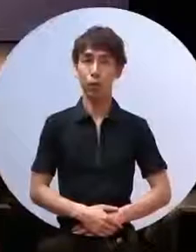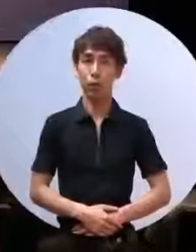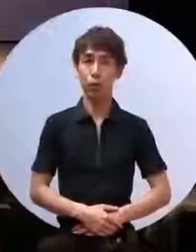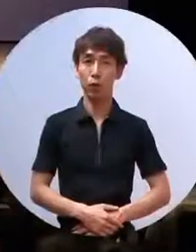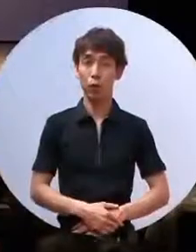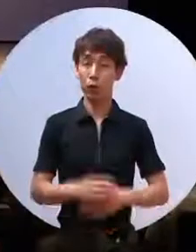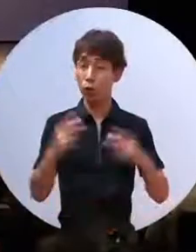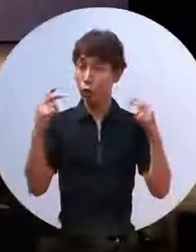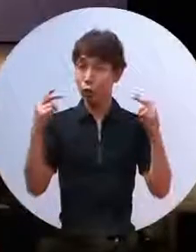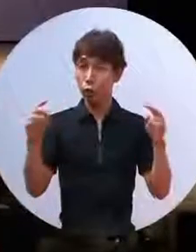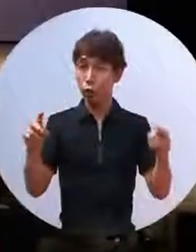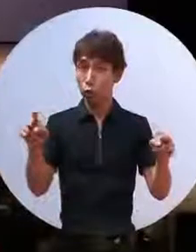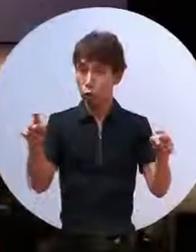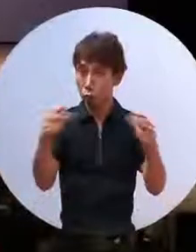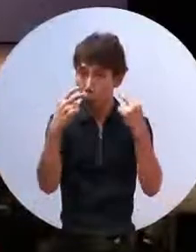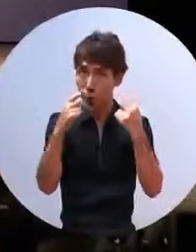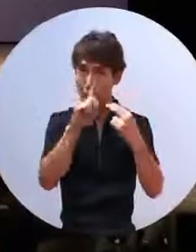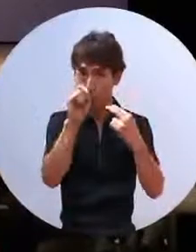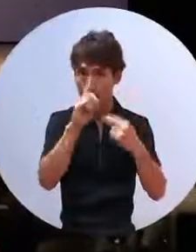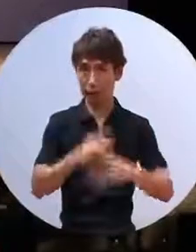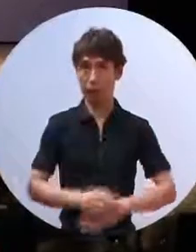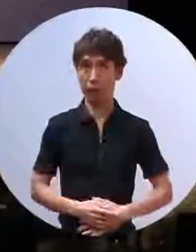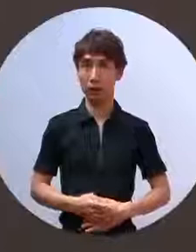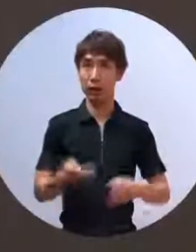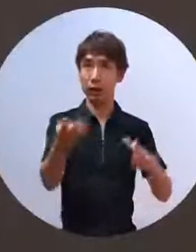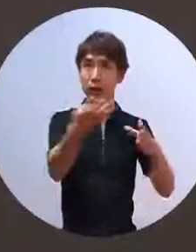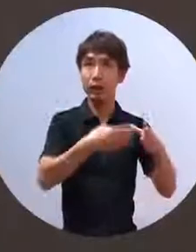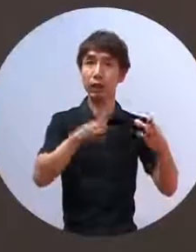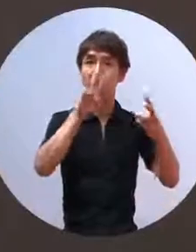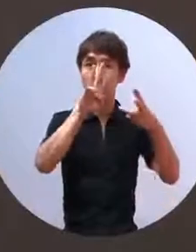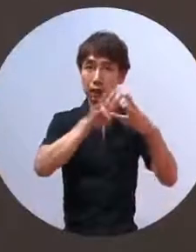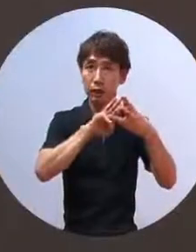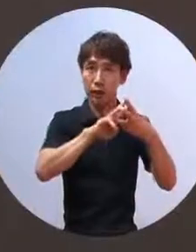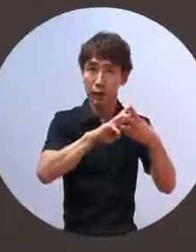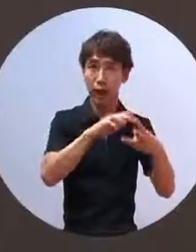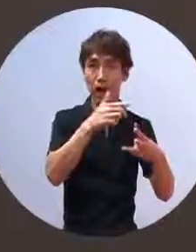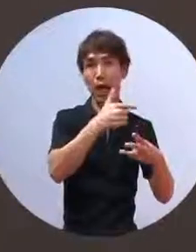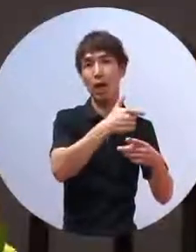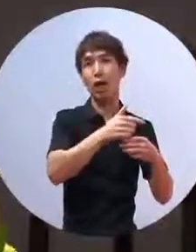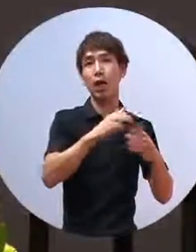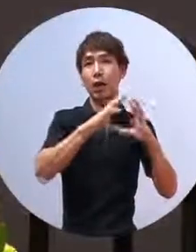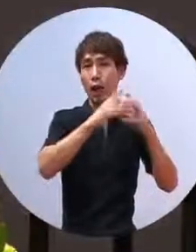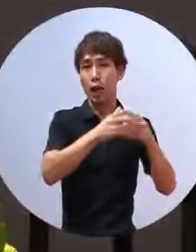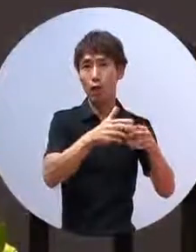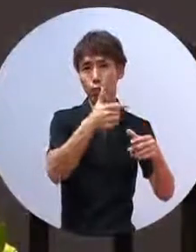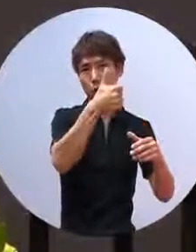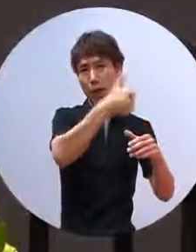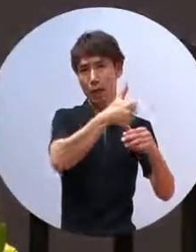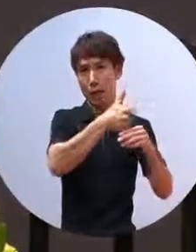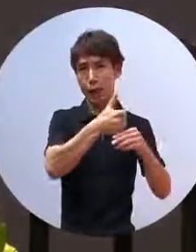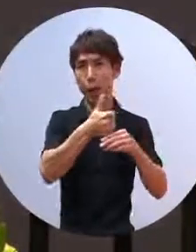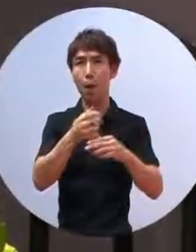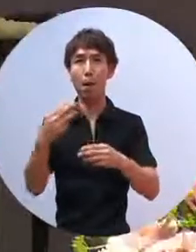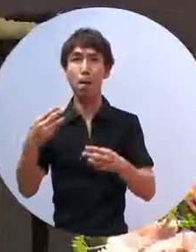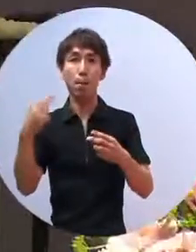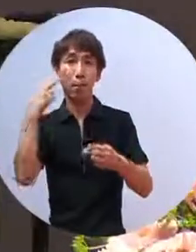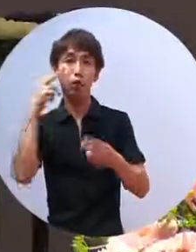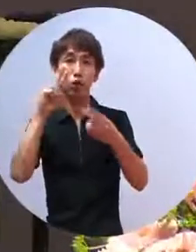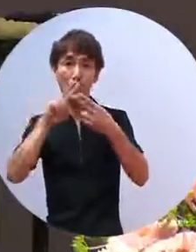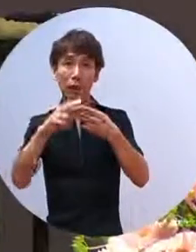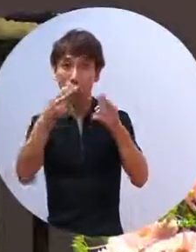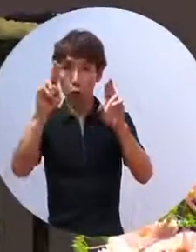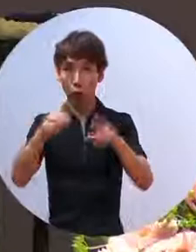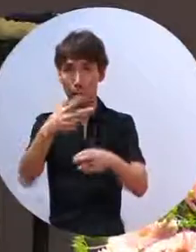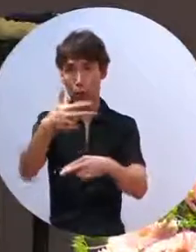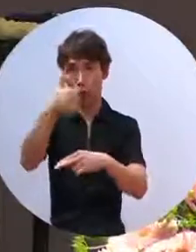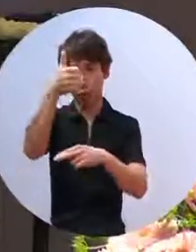この日、多くの人の注目を集めたのは、岸田外務大臣、松井広島市長、田上